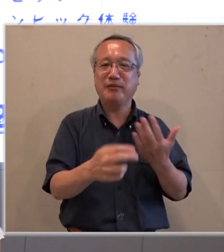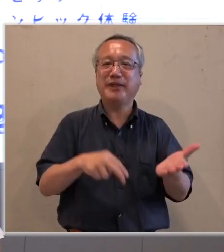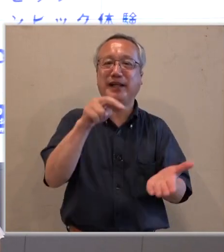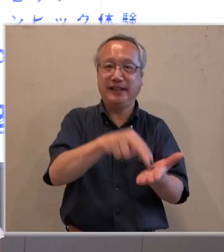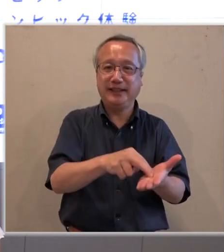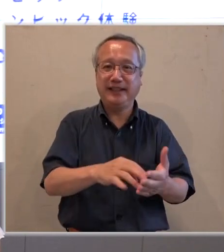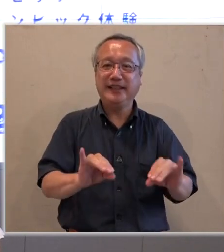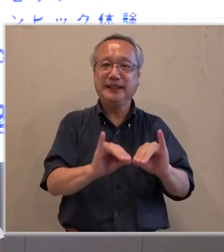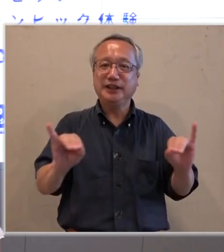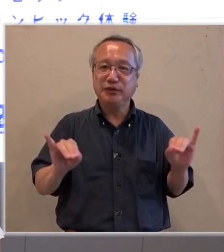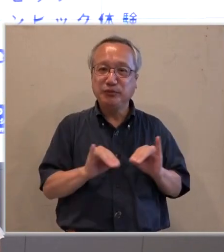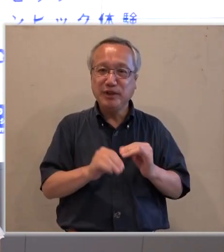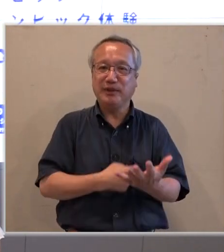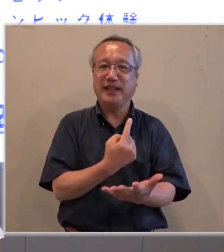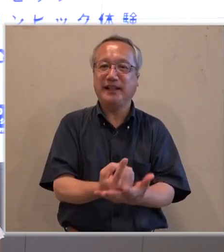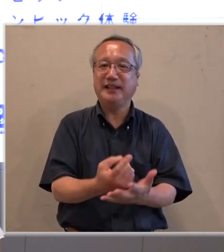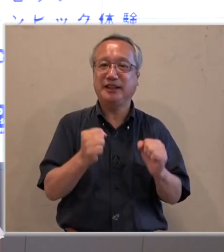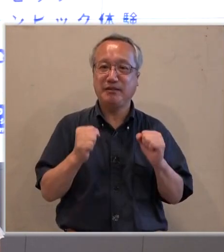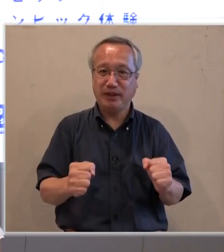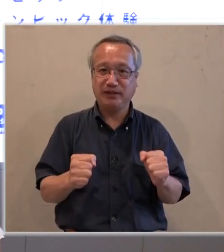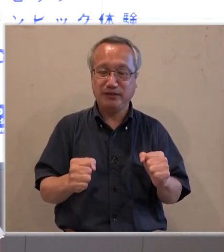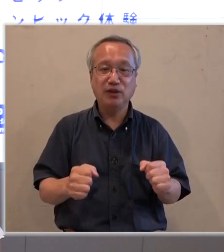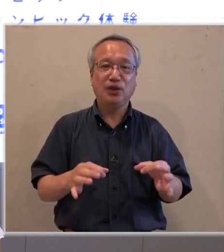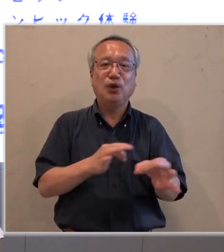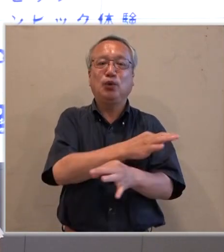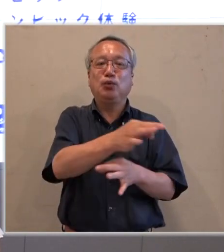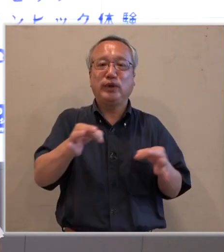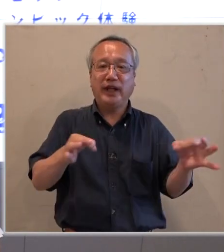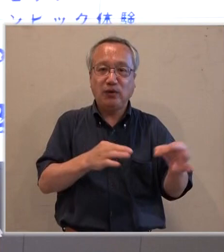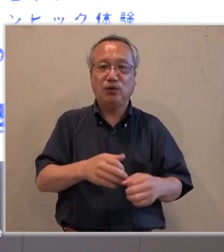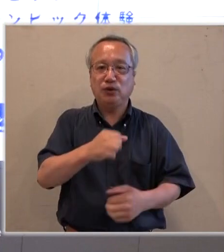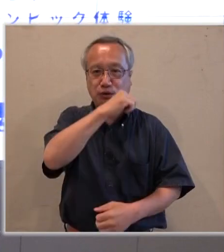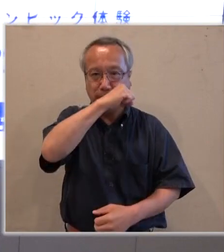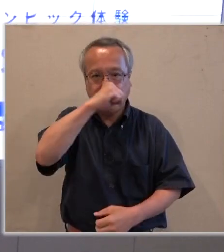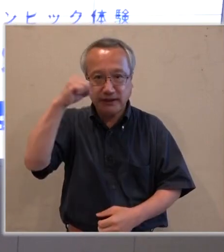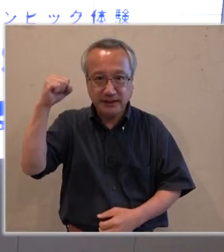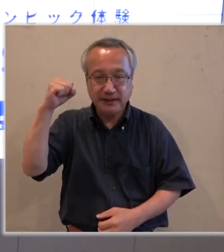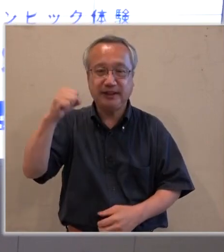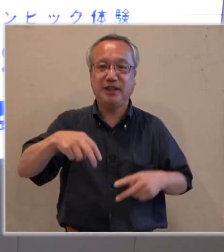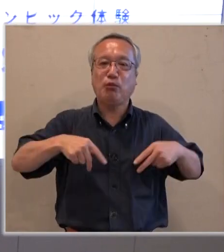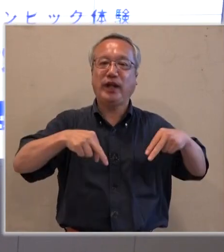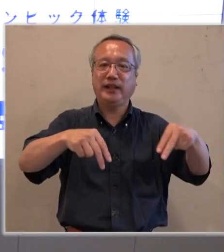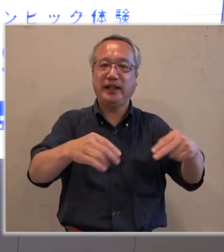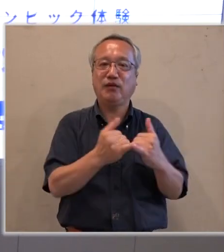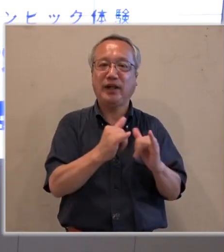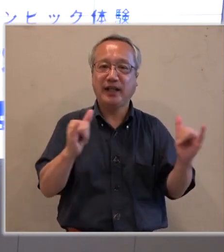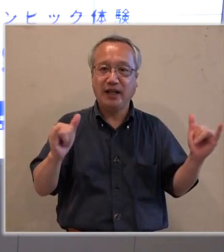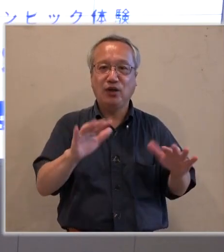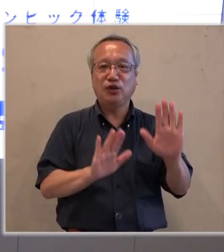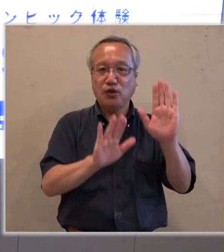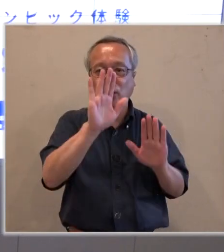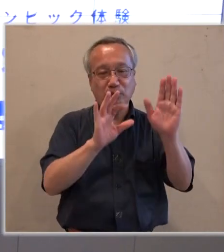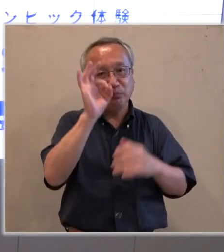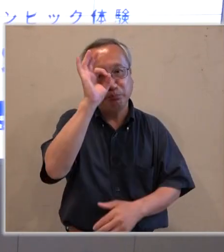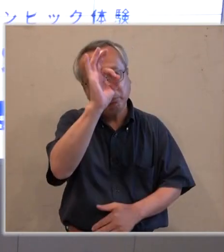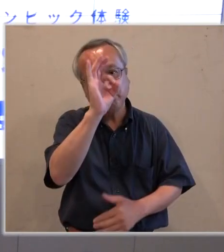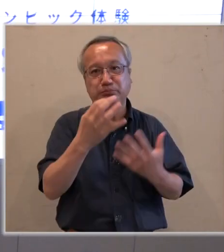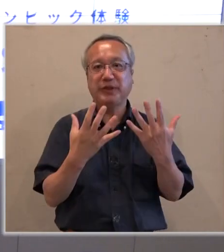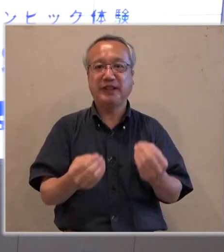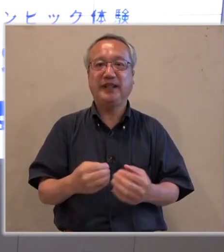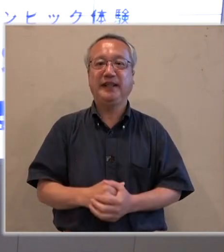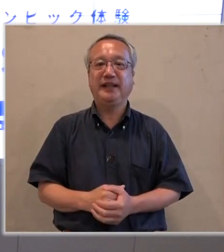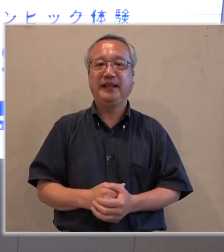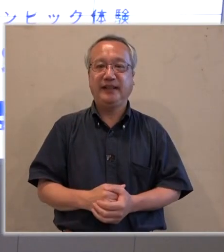させてもらってます。運営の素晴らしいボランティアさんの姿も発見さ見させていただきました。